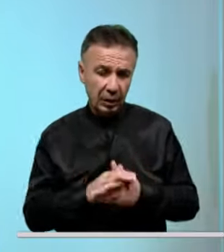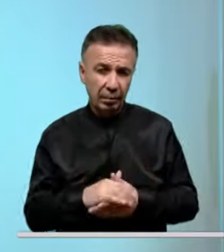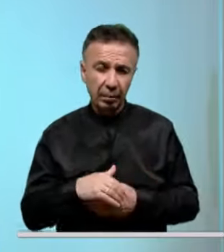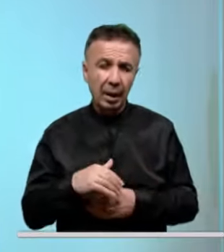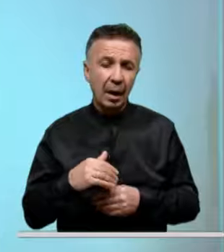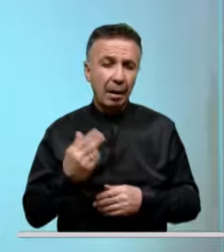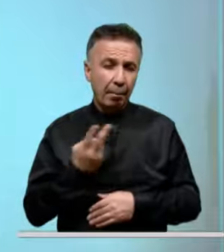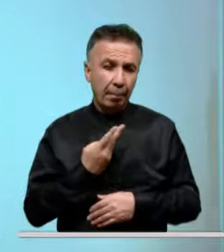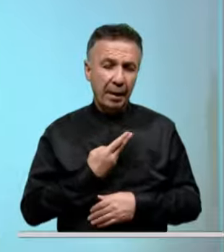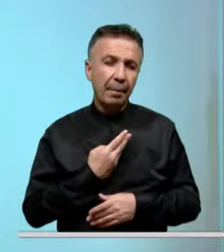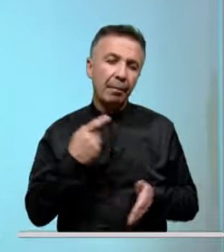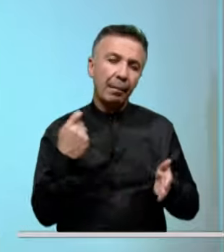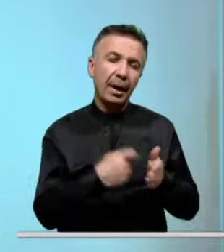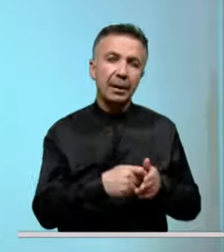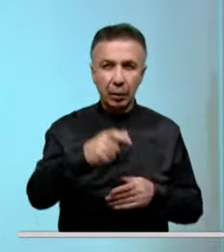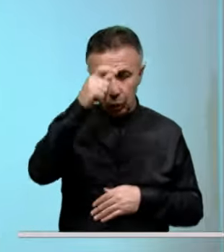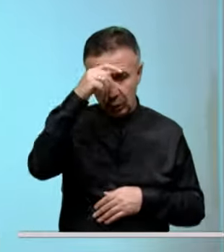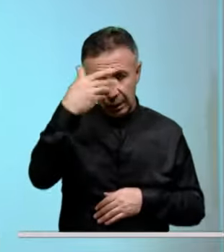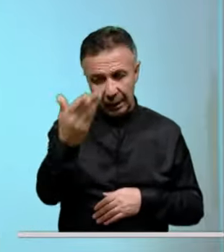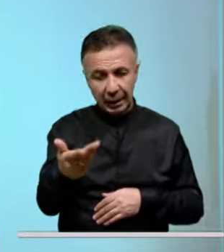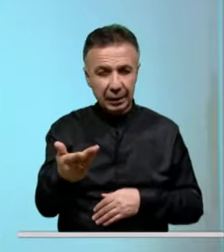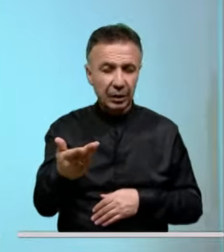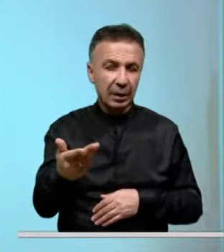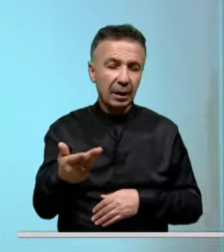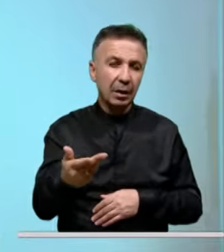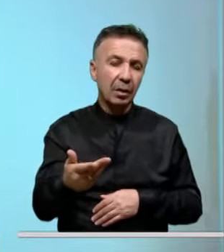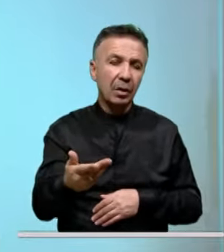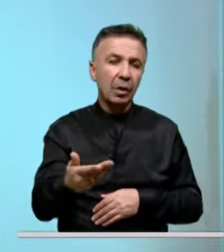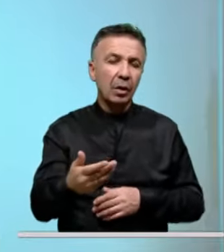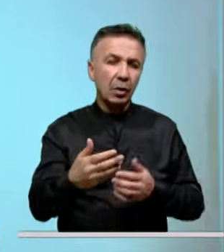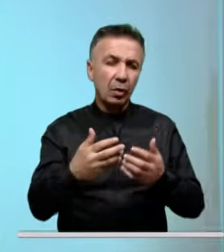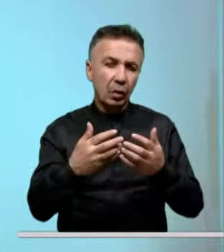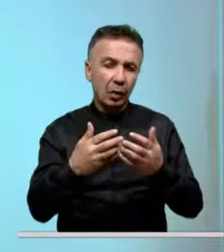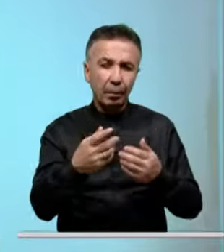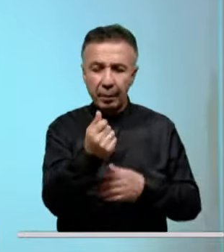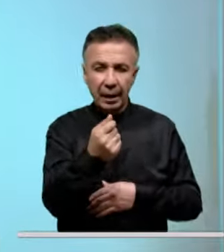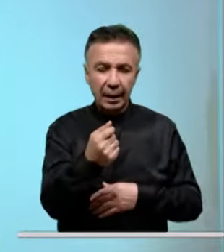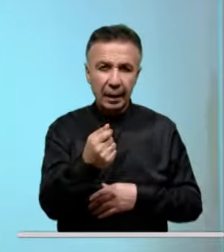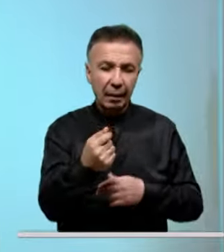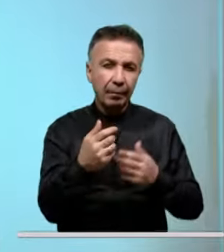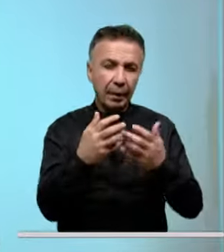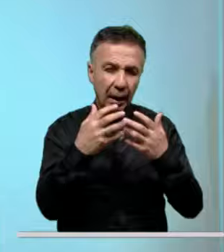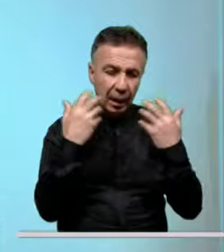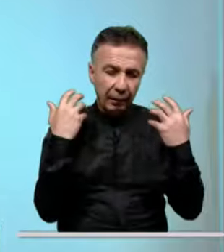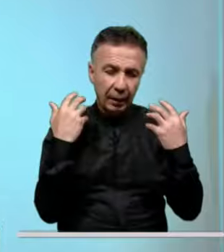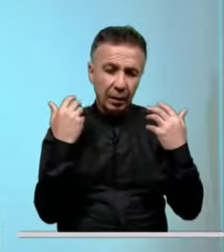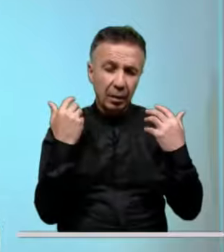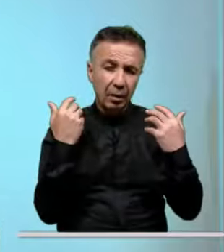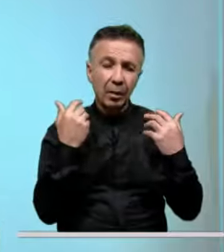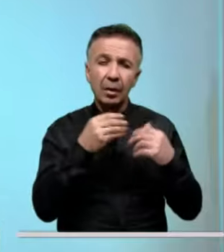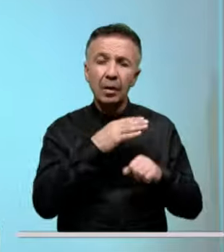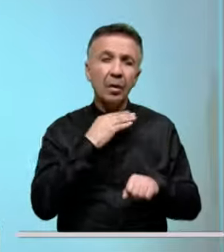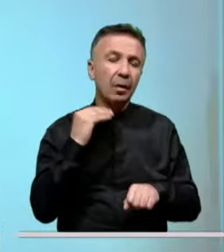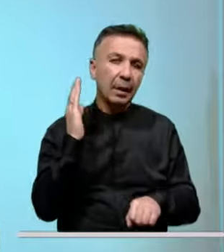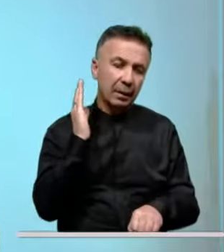adıma yurt dışında şu kurbanı belirlenen meblağ ile, orada belirlenmiş zaten. Evet.